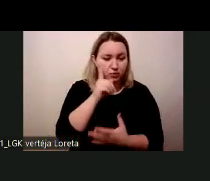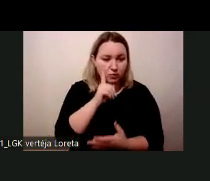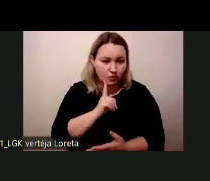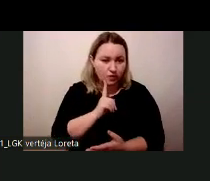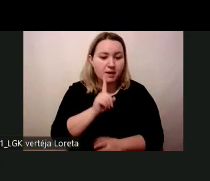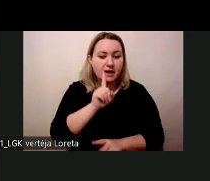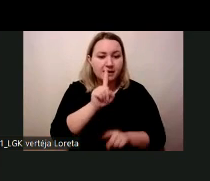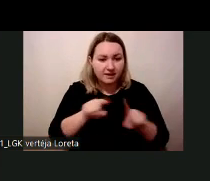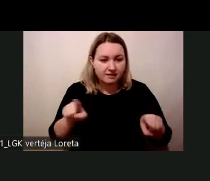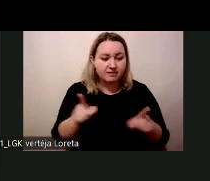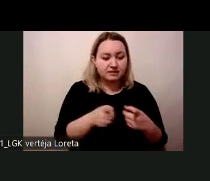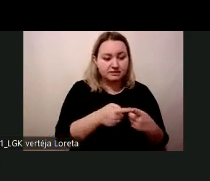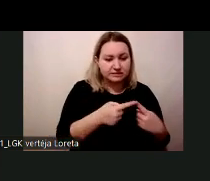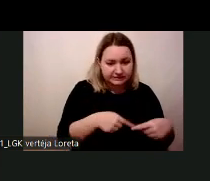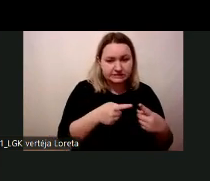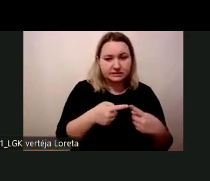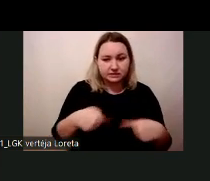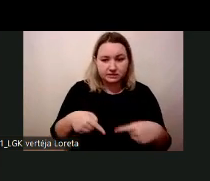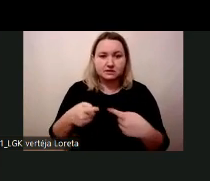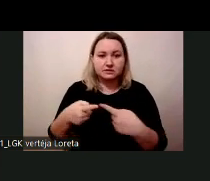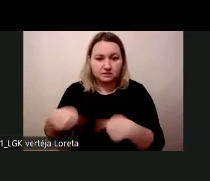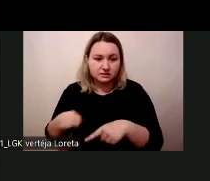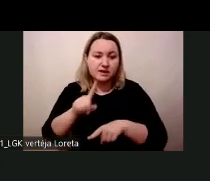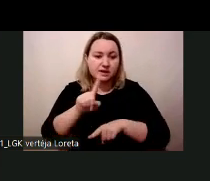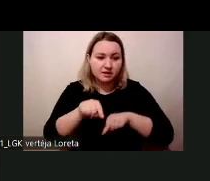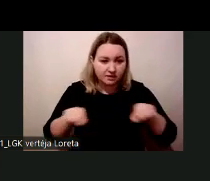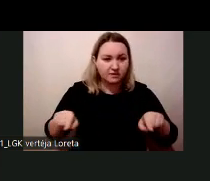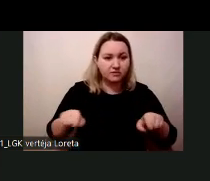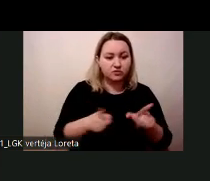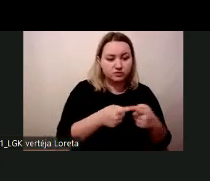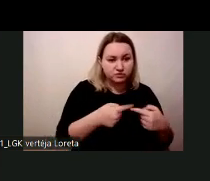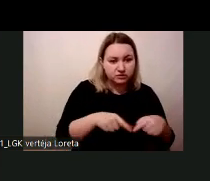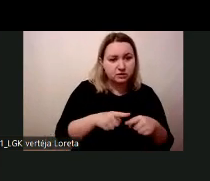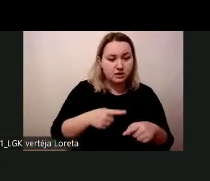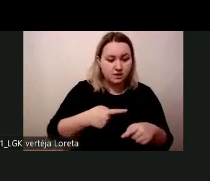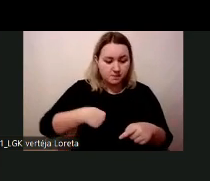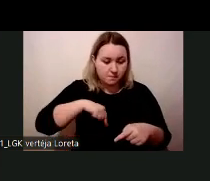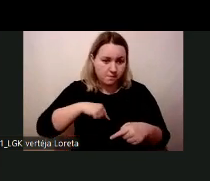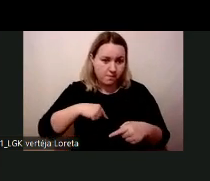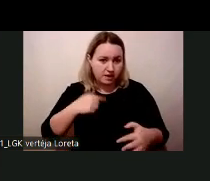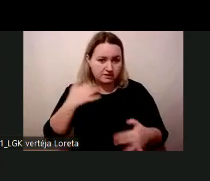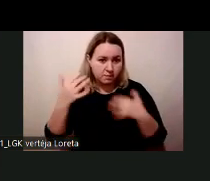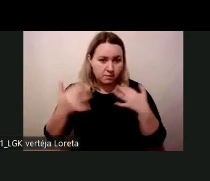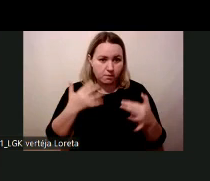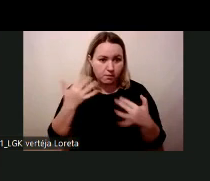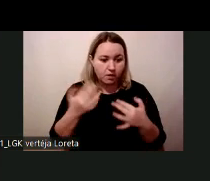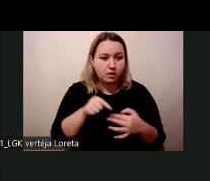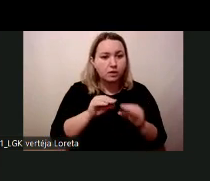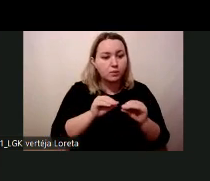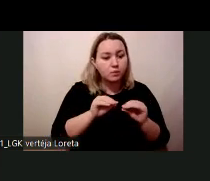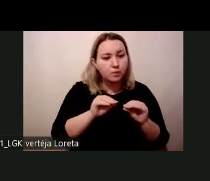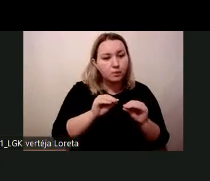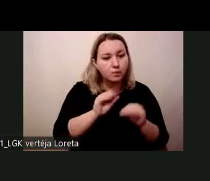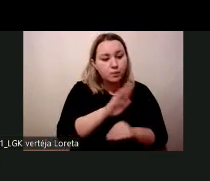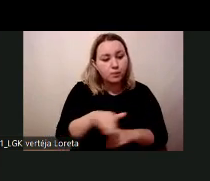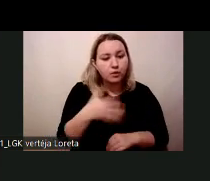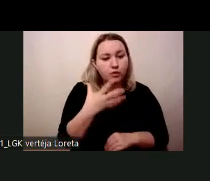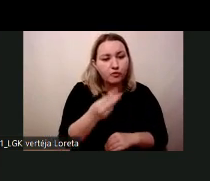kiekviena sritis, kiekvienoje mes labai atidžiai galvojame mokinių rezultatus.